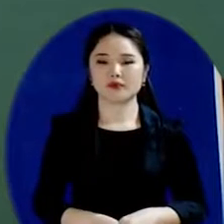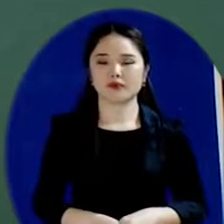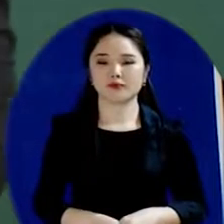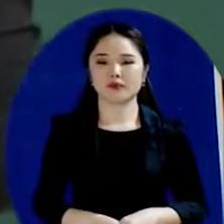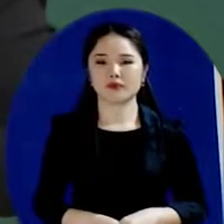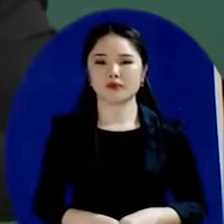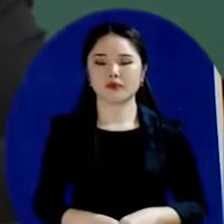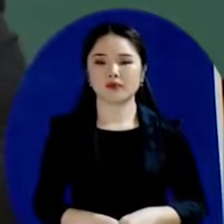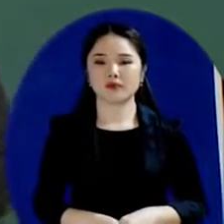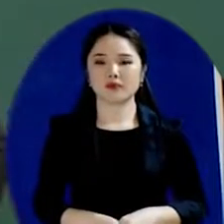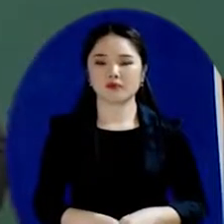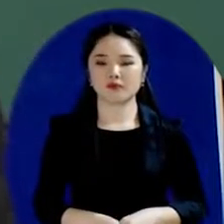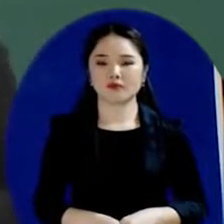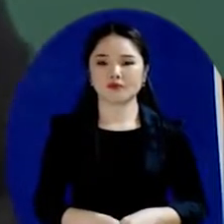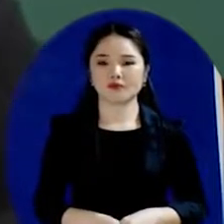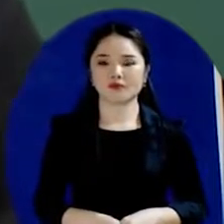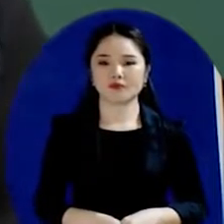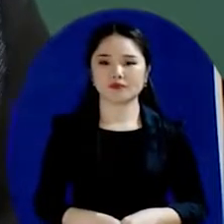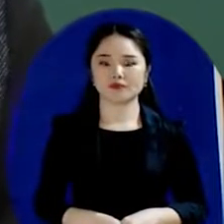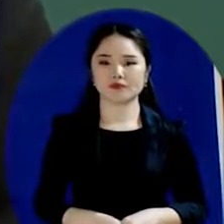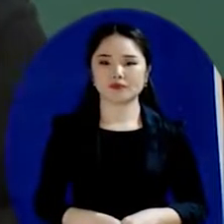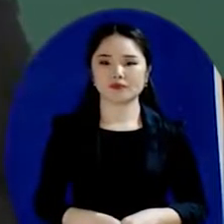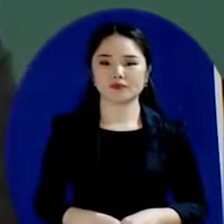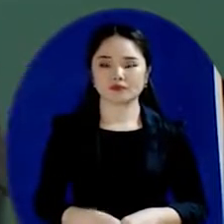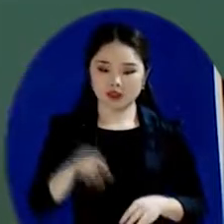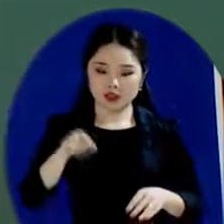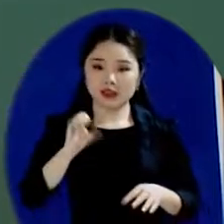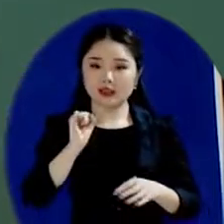За. За одоо энэ байгуулсан